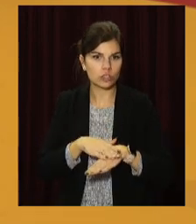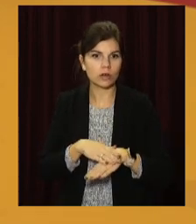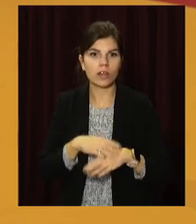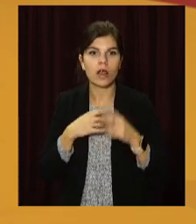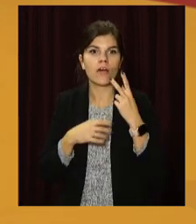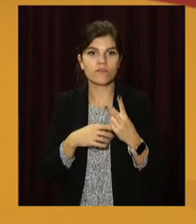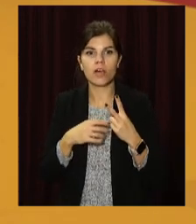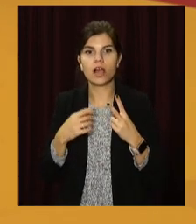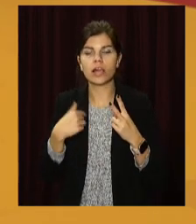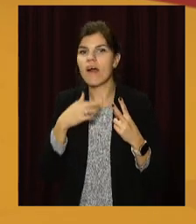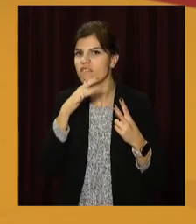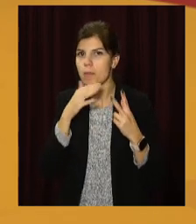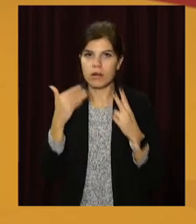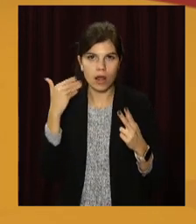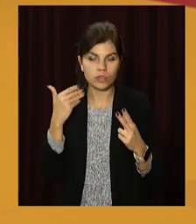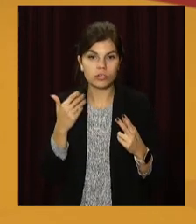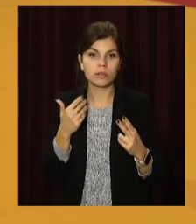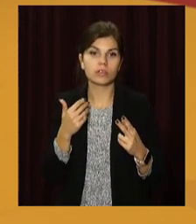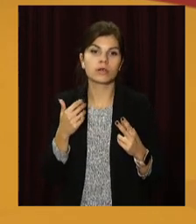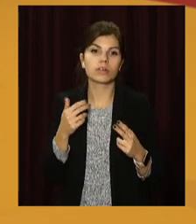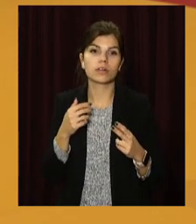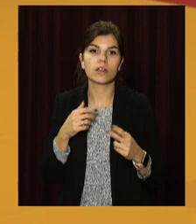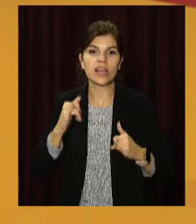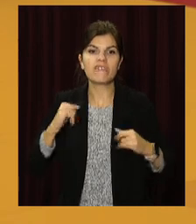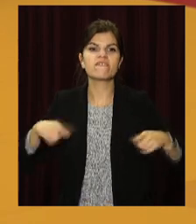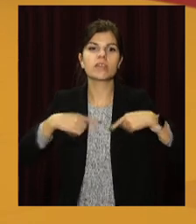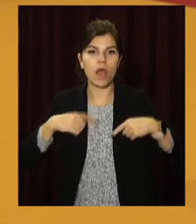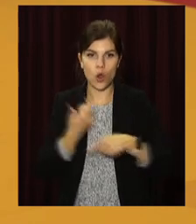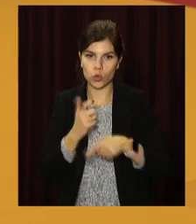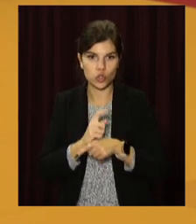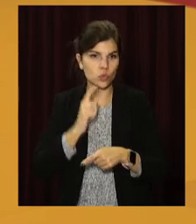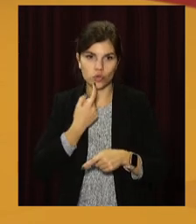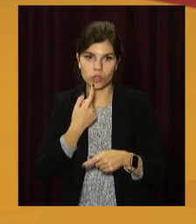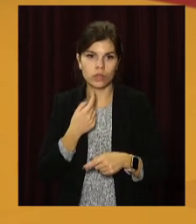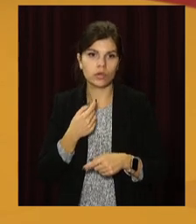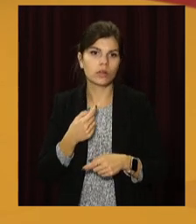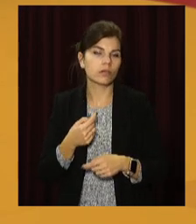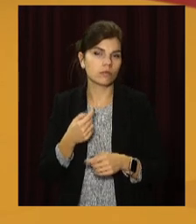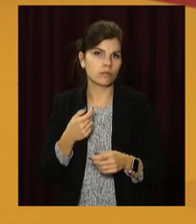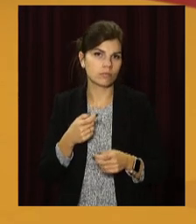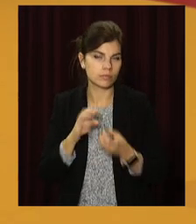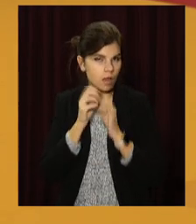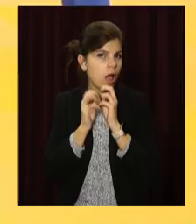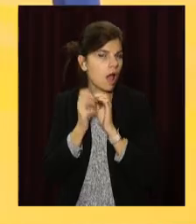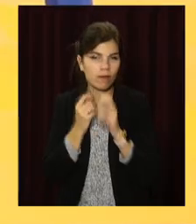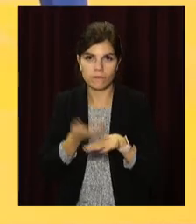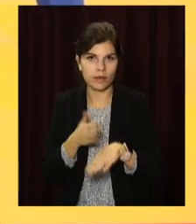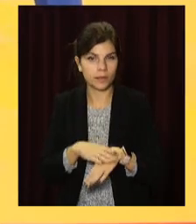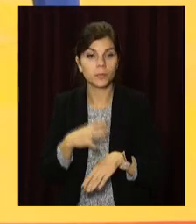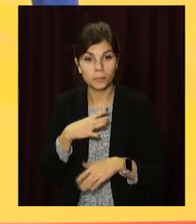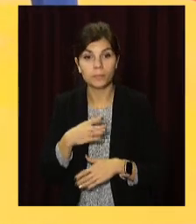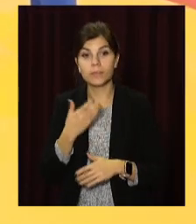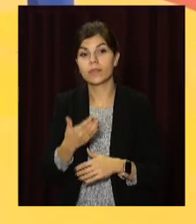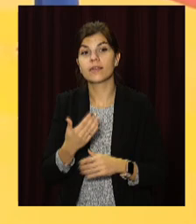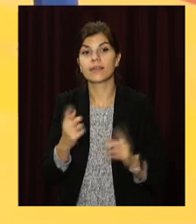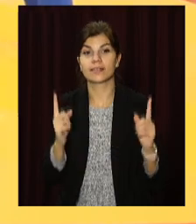закінчив достроково, і в фіналі було дуже важко боротися, тільки Шида вирішила питання, хто переможеться. Його